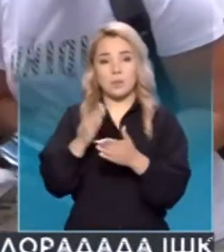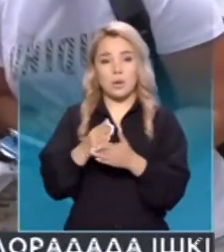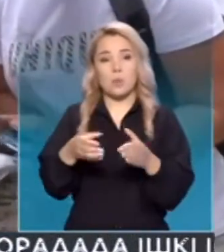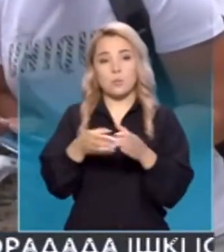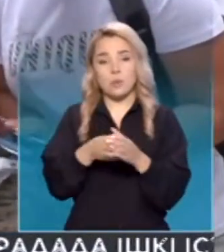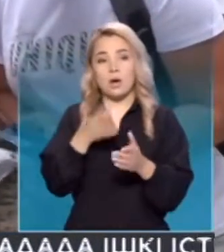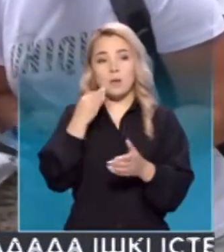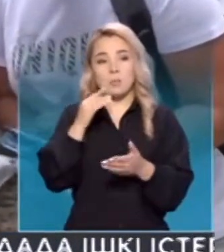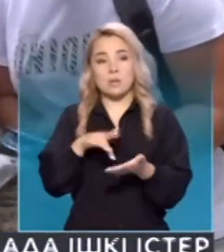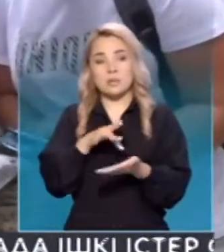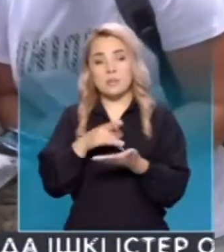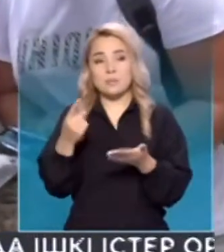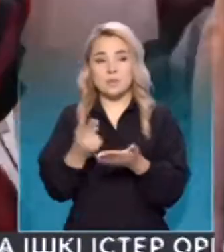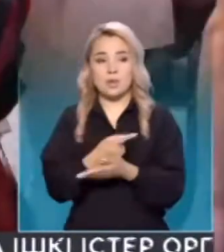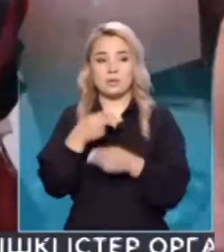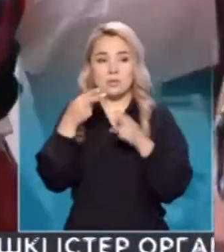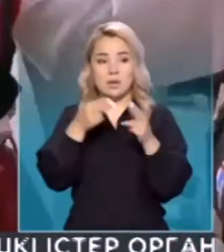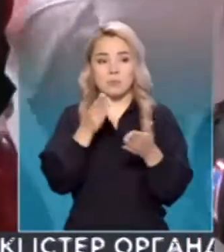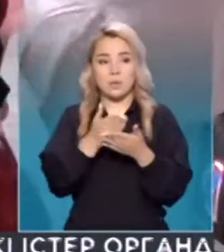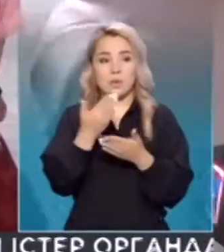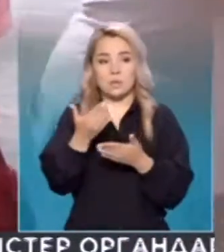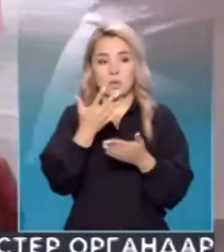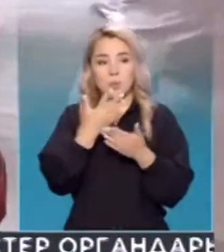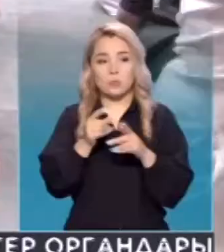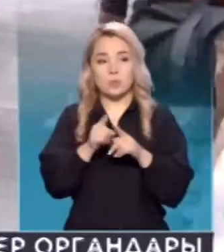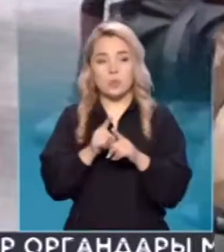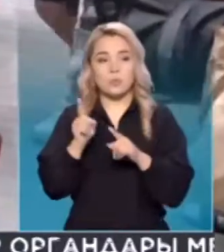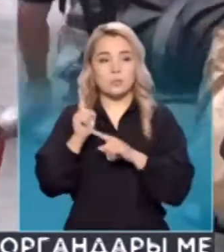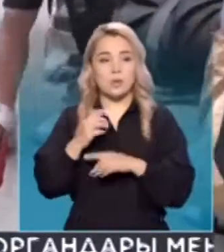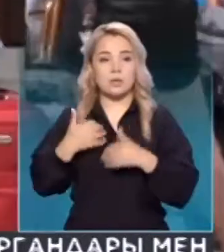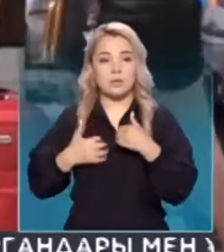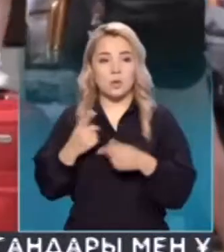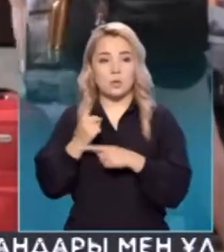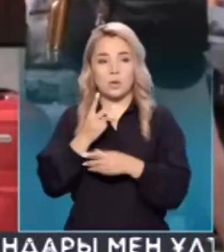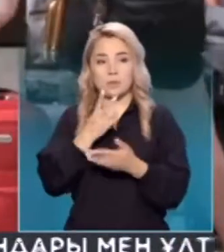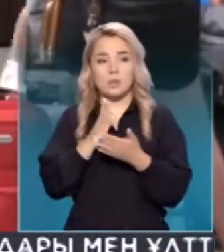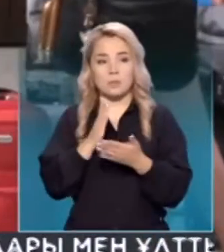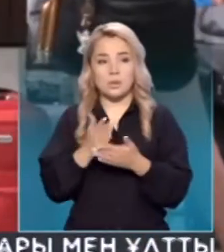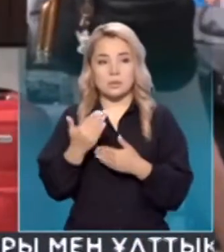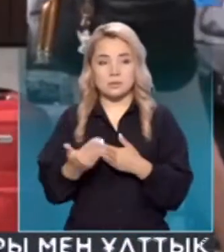Көбінің ару Алматыға алғашқы сапары. Айтуларынша, бұл күнді олар тағатсыздана күткен.